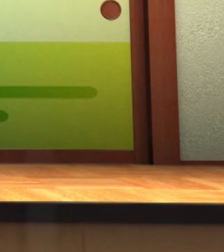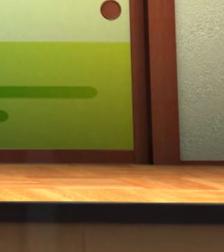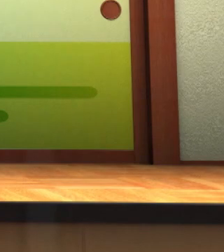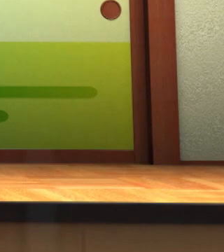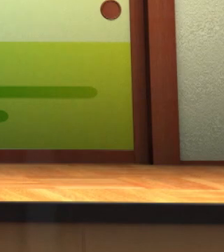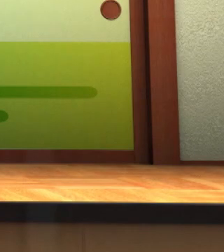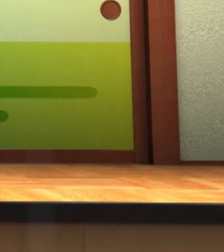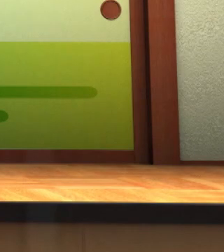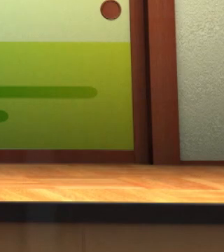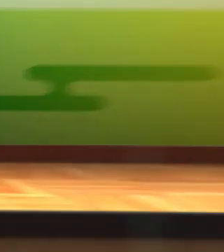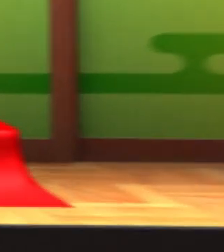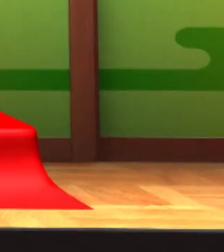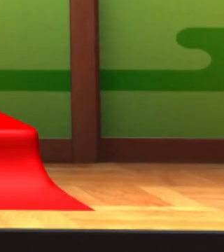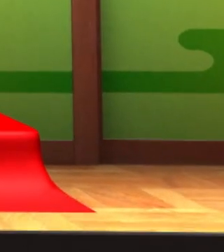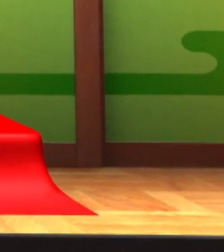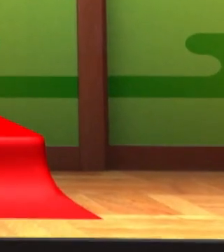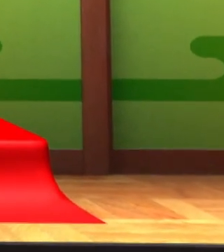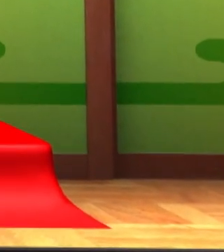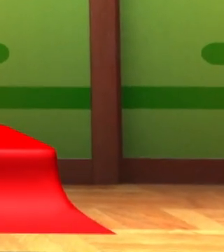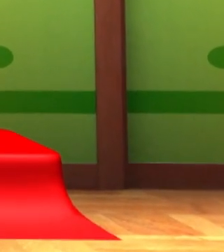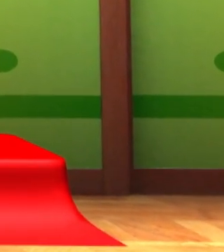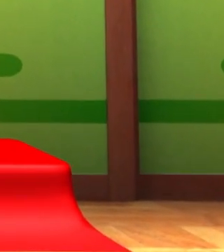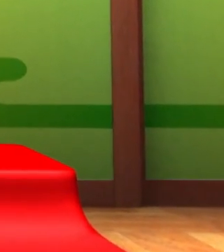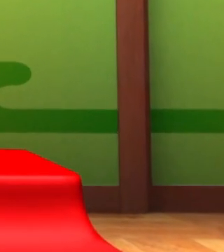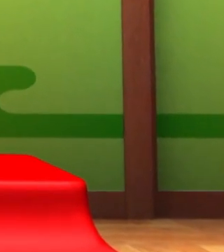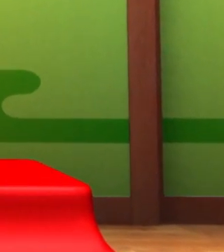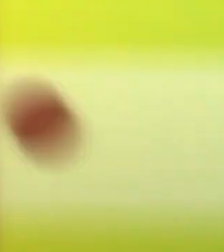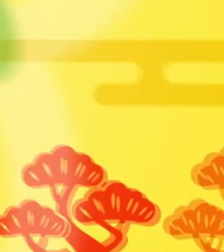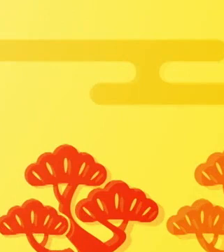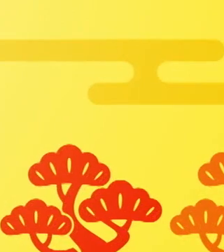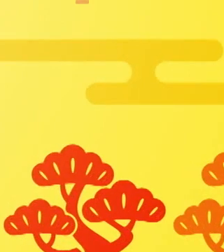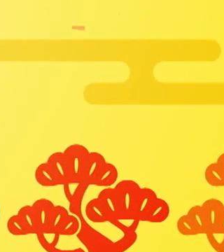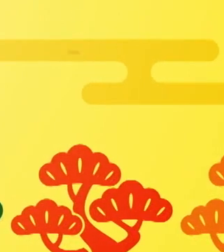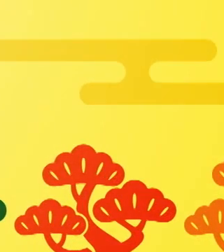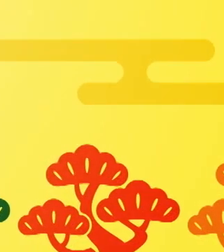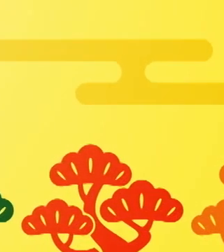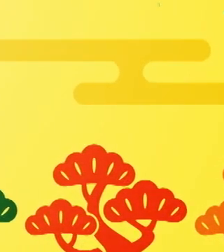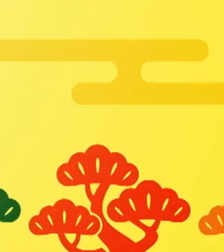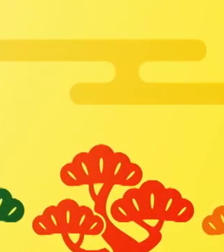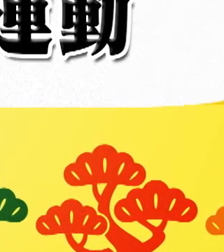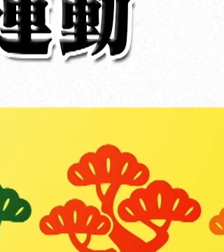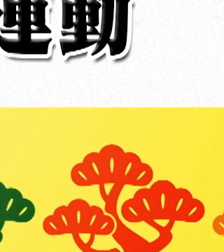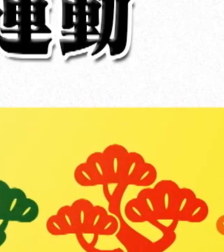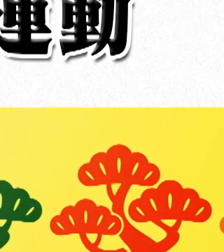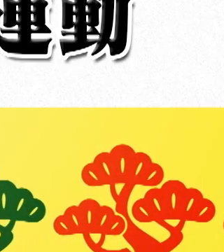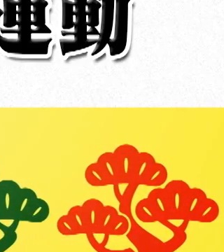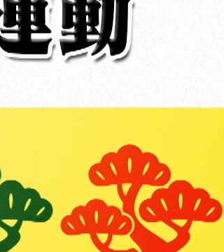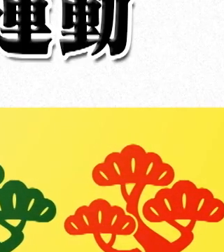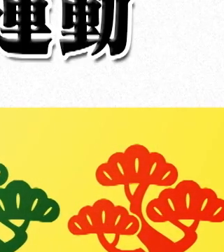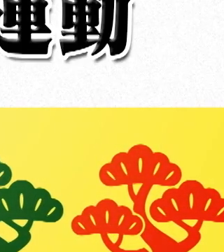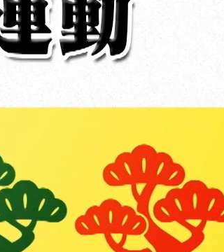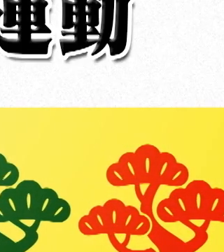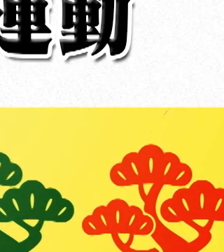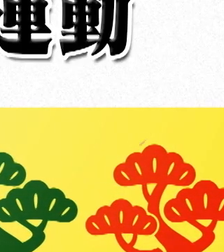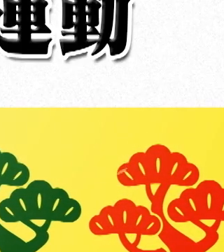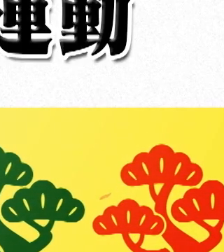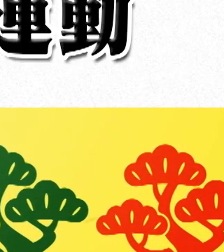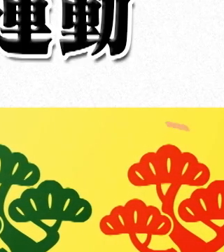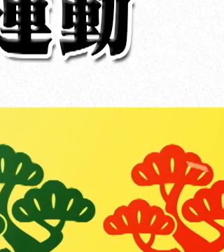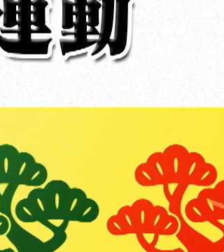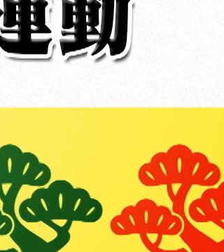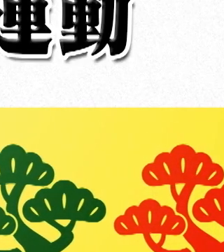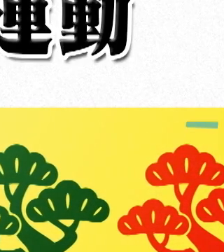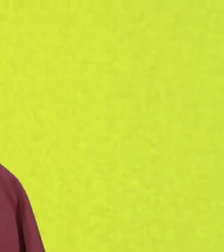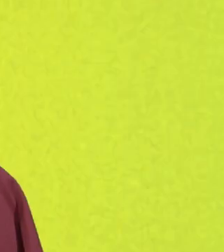始まり始まり、今日の焦点北九州、お題は 火の用心、秋の火災予防運